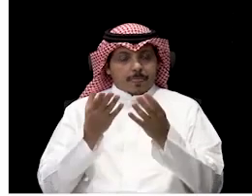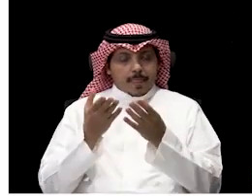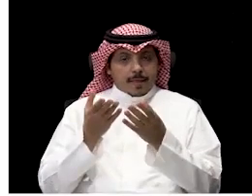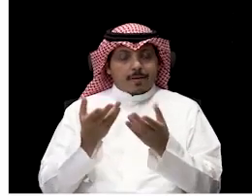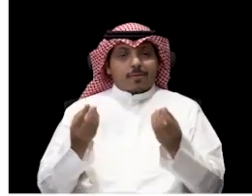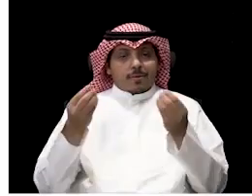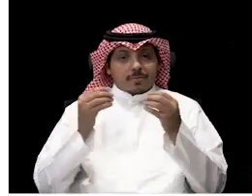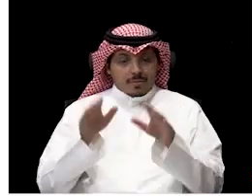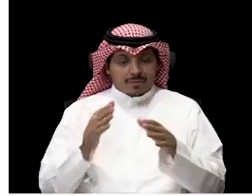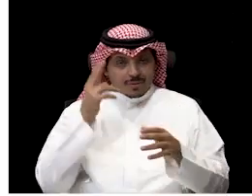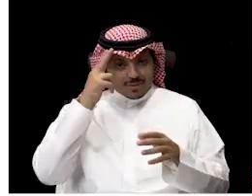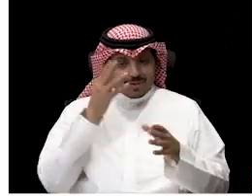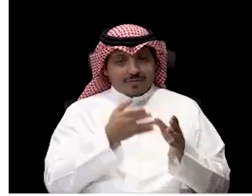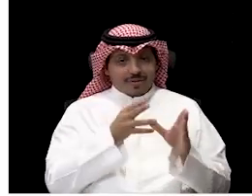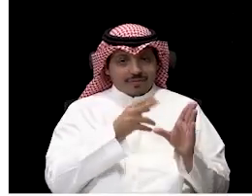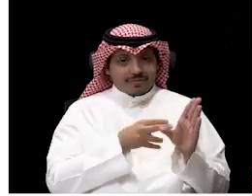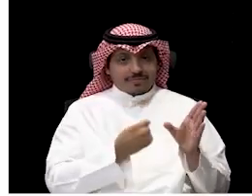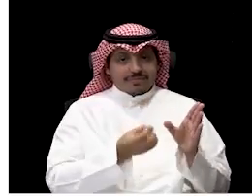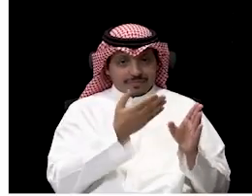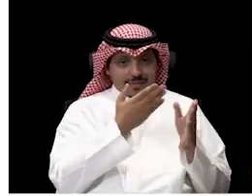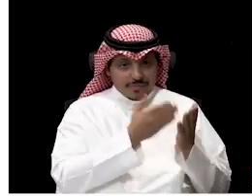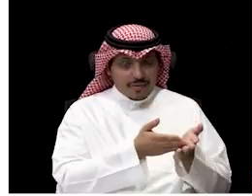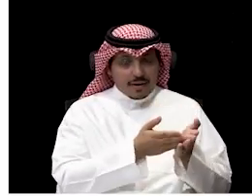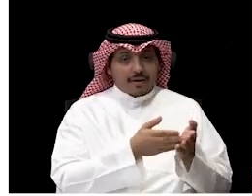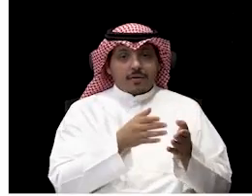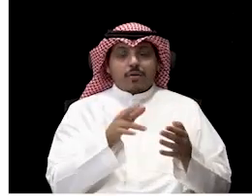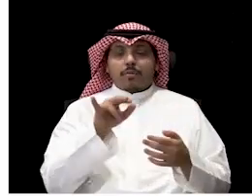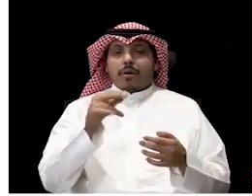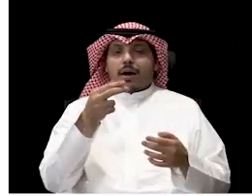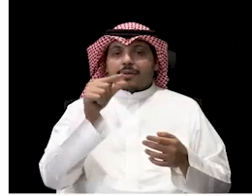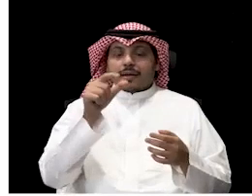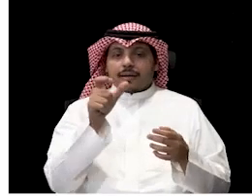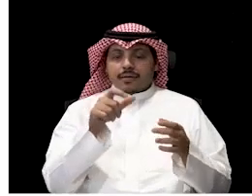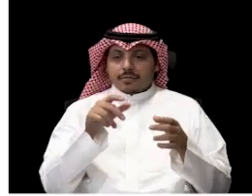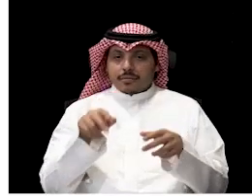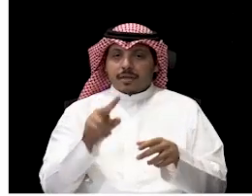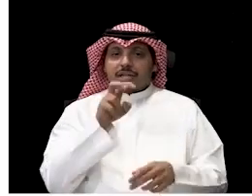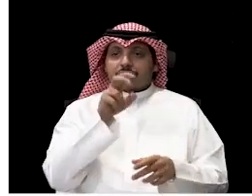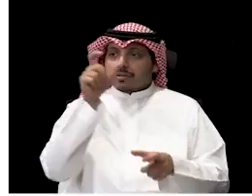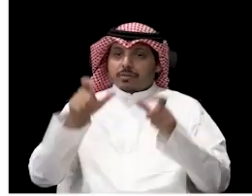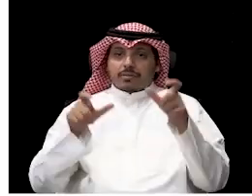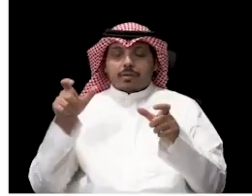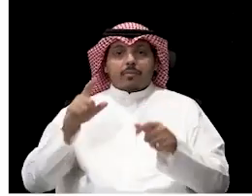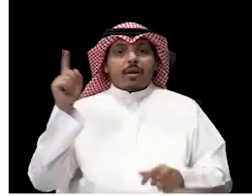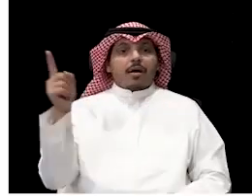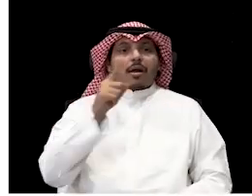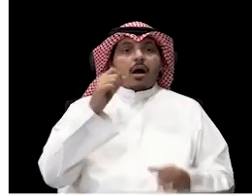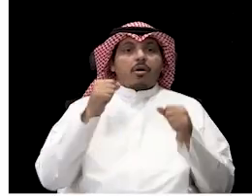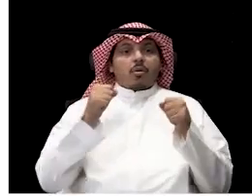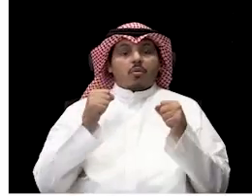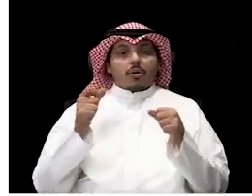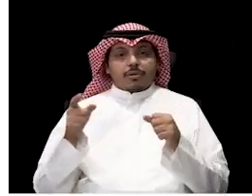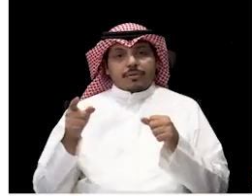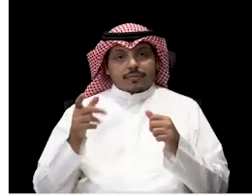العزيز الطالب، هي الدولة الوحيدة المملكة المشتركة مع الدول العشرين الأقوى اقتصادياً في